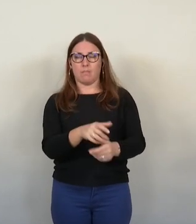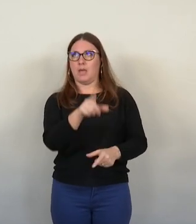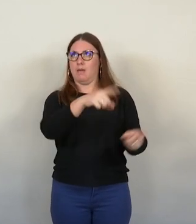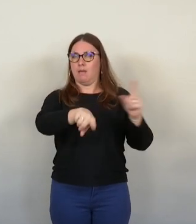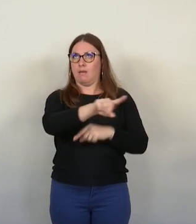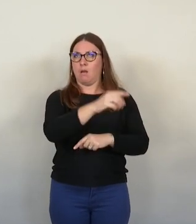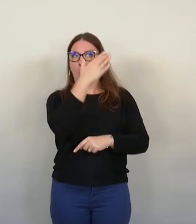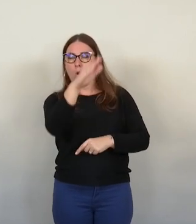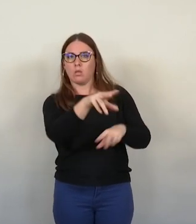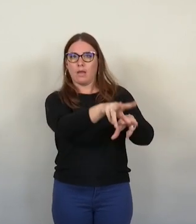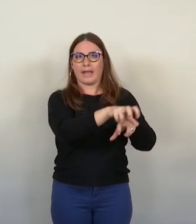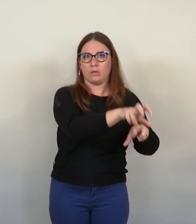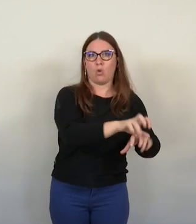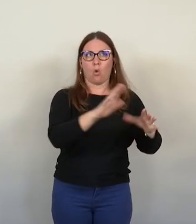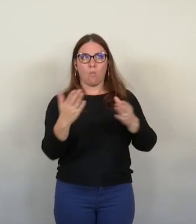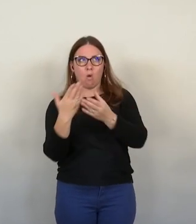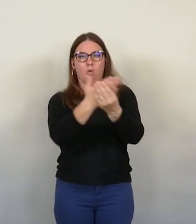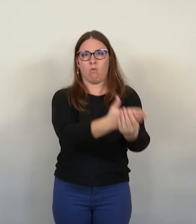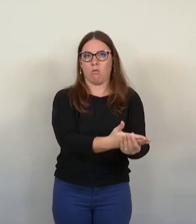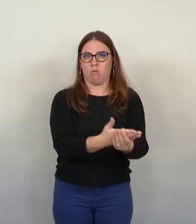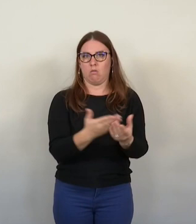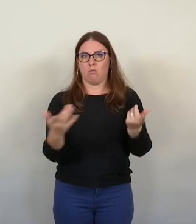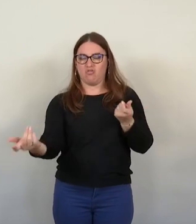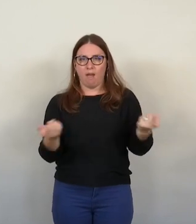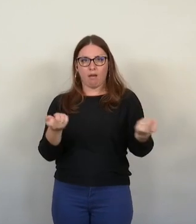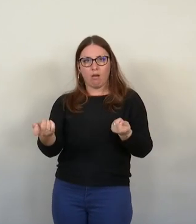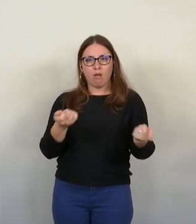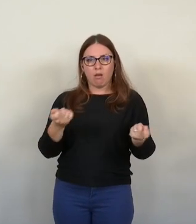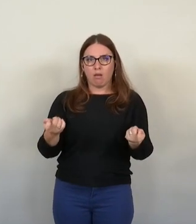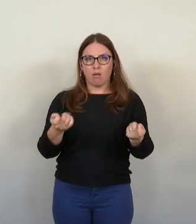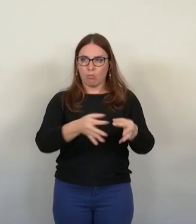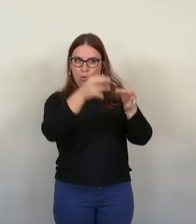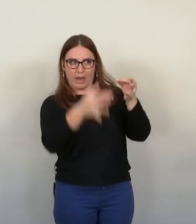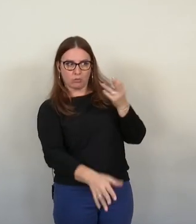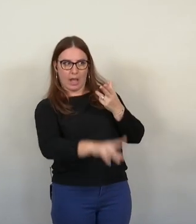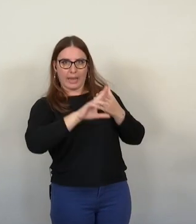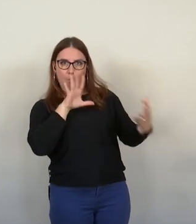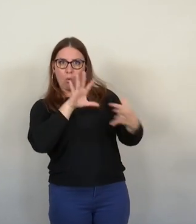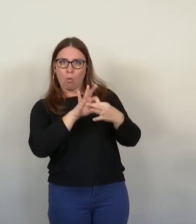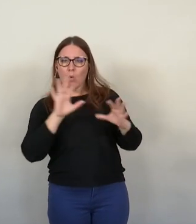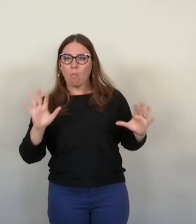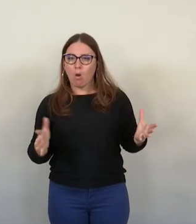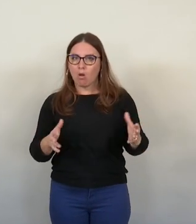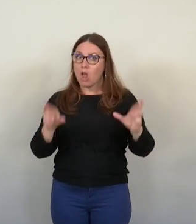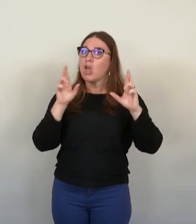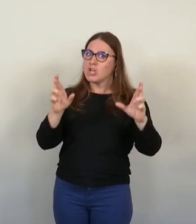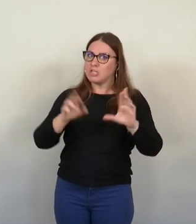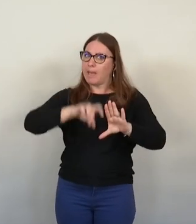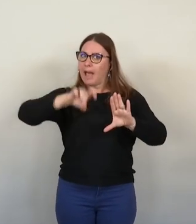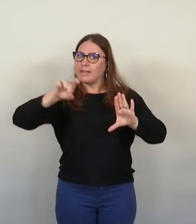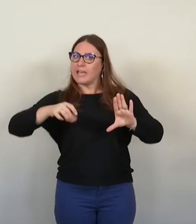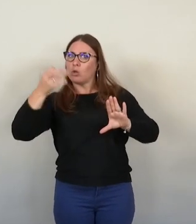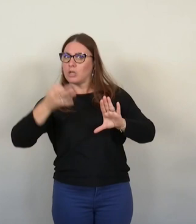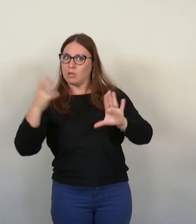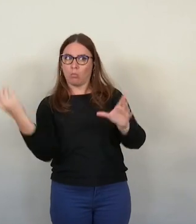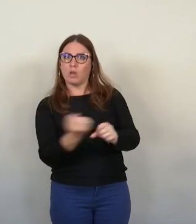vis-à-vis de voilà pour et bien avoir ces résultats là parce que j'ose croire que vous aurez des indicateurs de réussite de ce